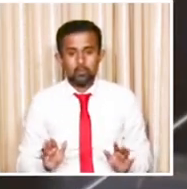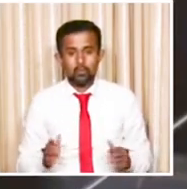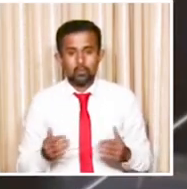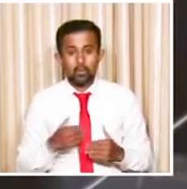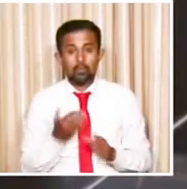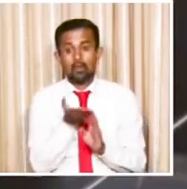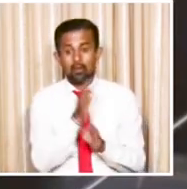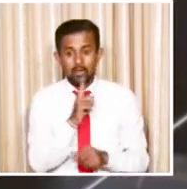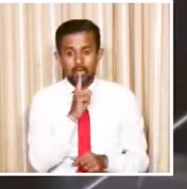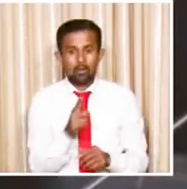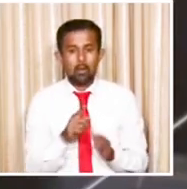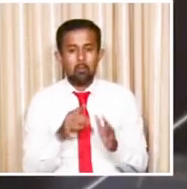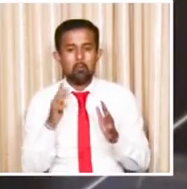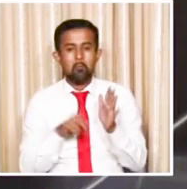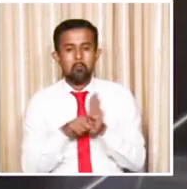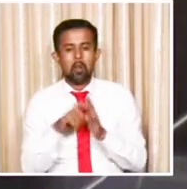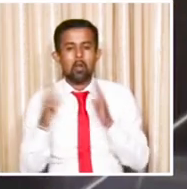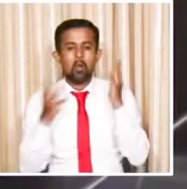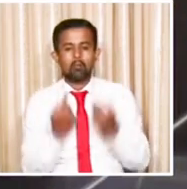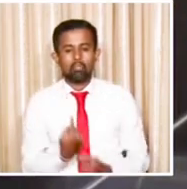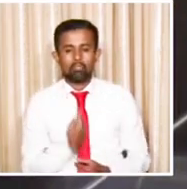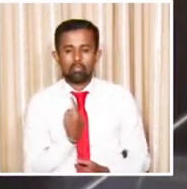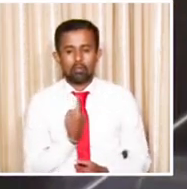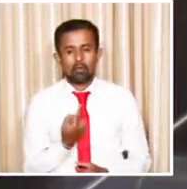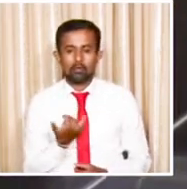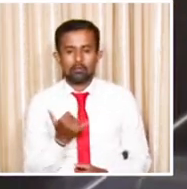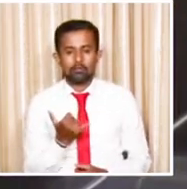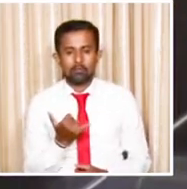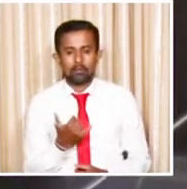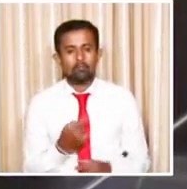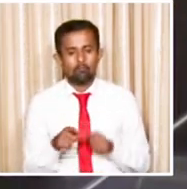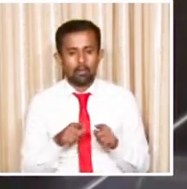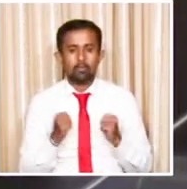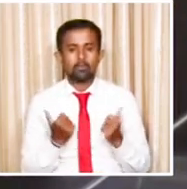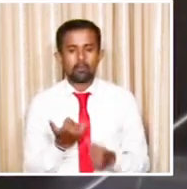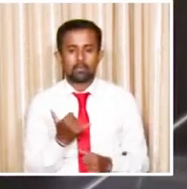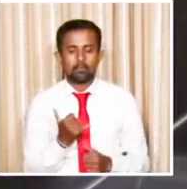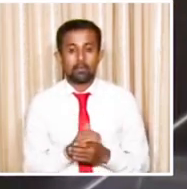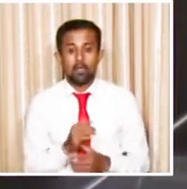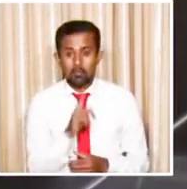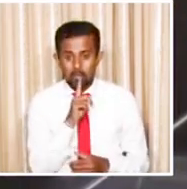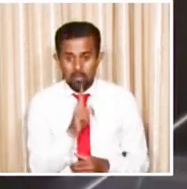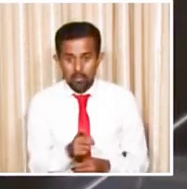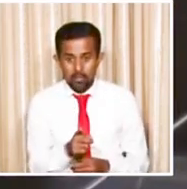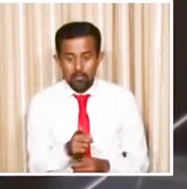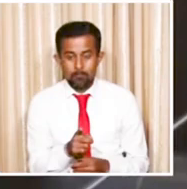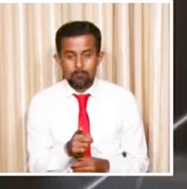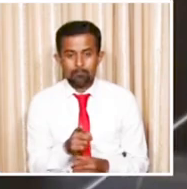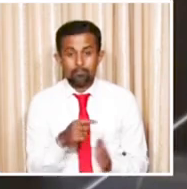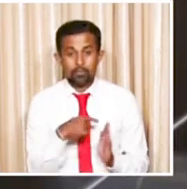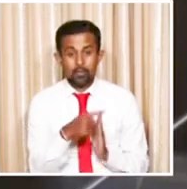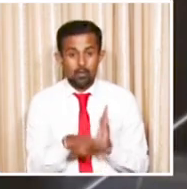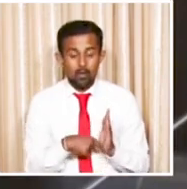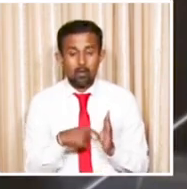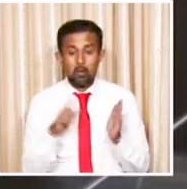කතා කලින් කතා කර මේ පරණ ලෝකෙම තනි වෙලා ඉන්න වේවි. ඒ විදියටම අපිට ජීවත් වෙන්න වේවි. අපි කියන්නේ මේ රටට